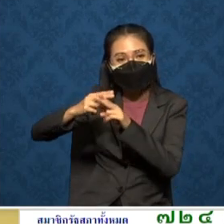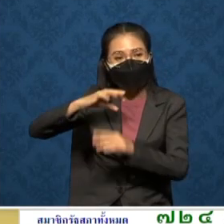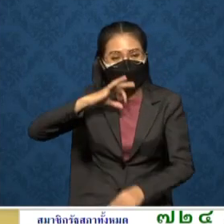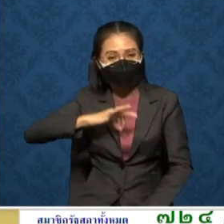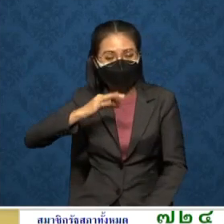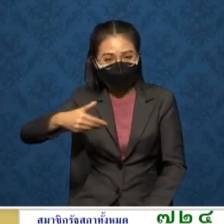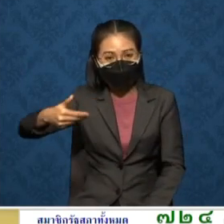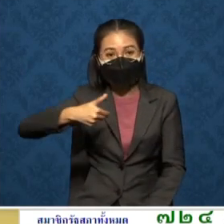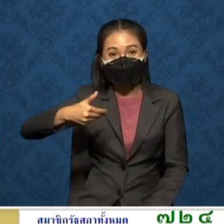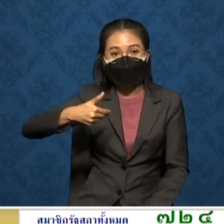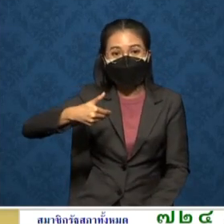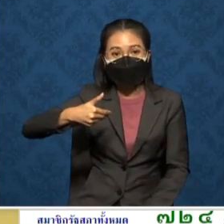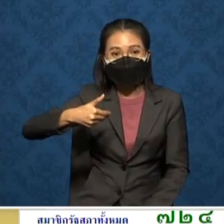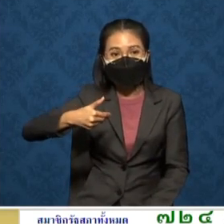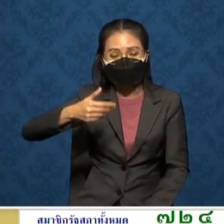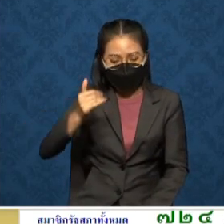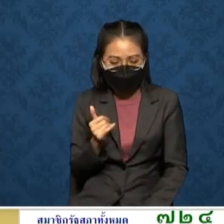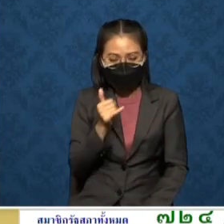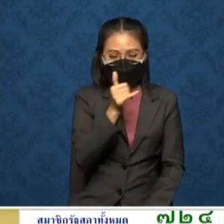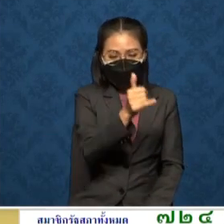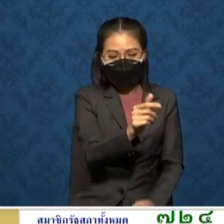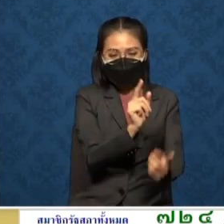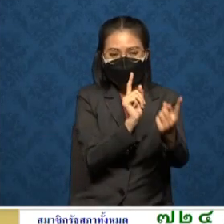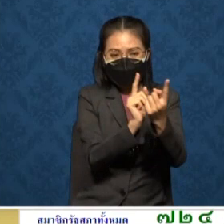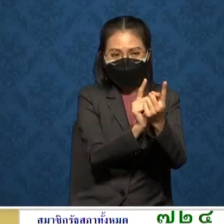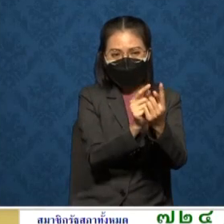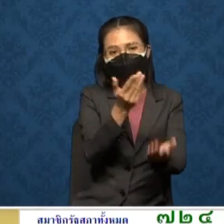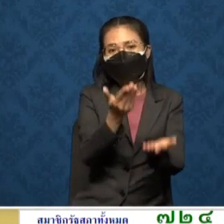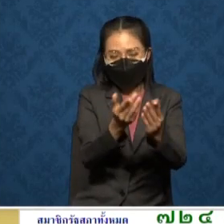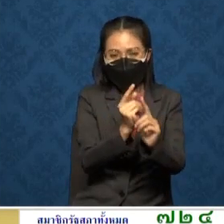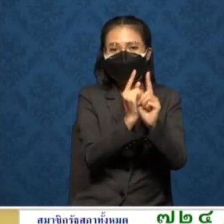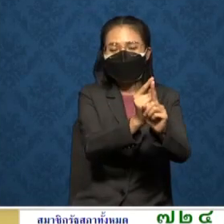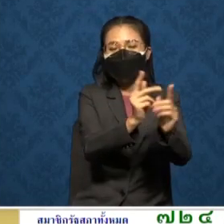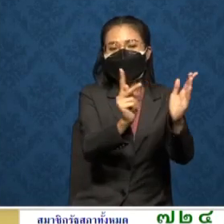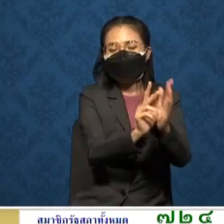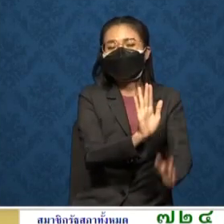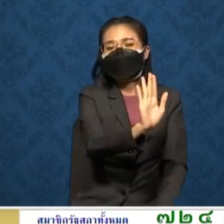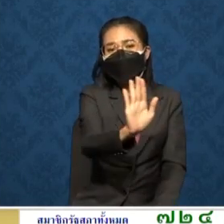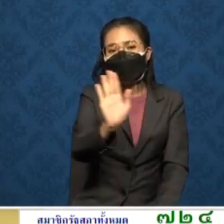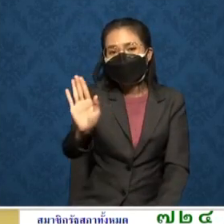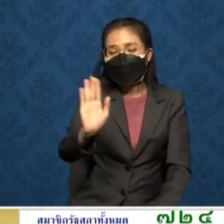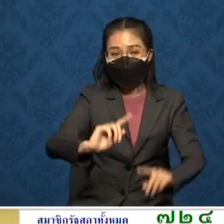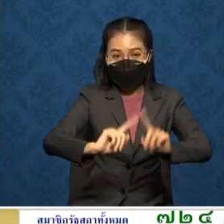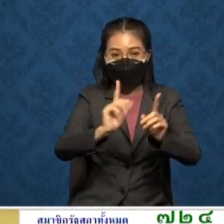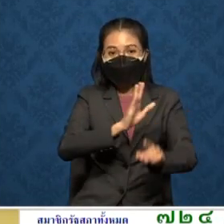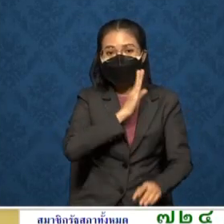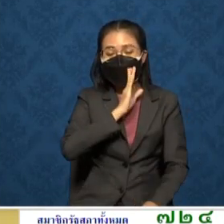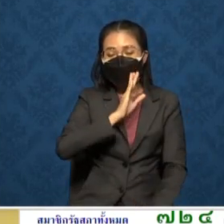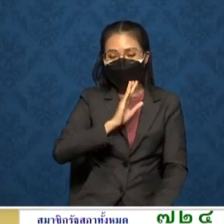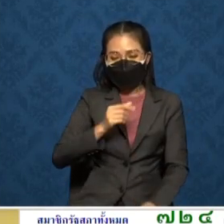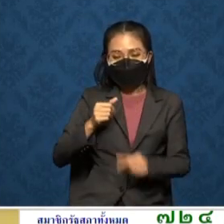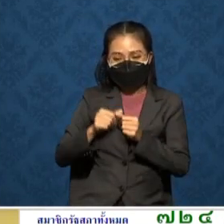าตตัวจะต้องไปปรากฏตัวก็ต้องทำอย่างนั้นแต่ถ้าหากว่าคิดว่าตัวอยู่บ้านสะดวกก